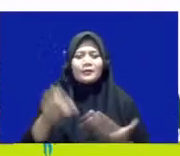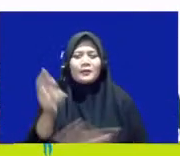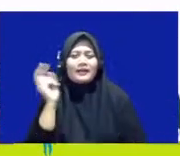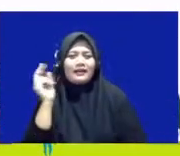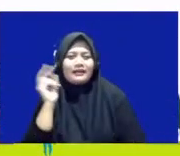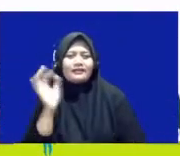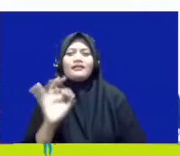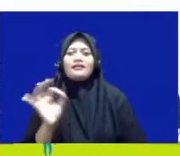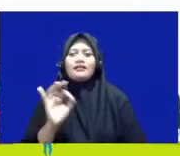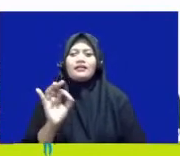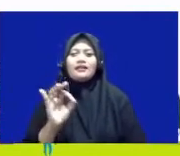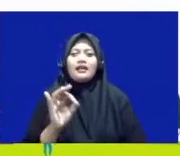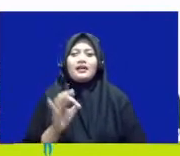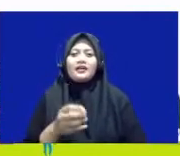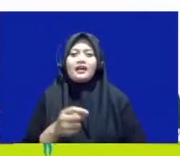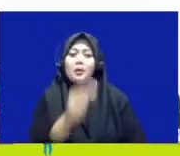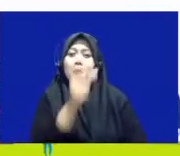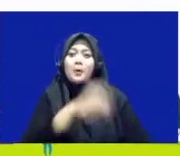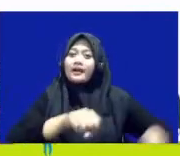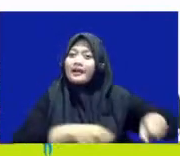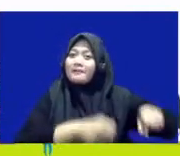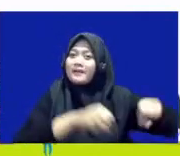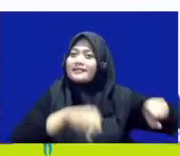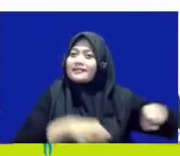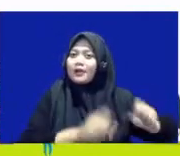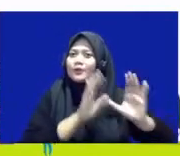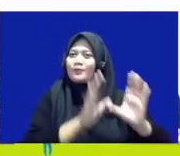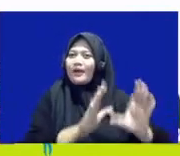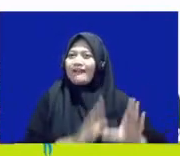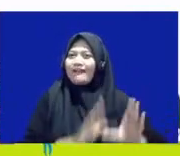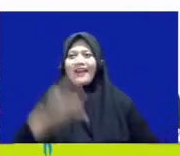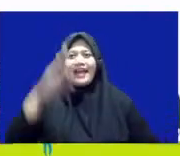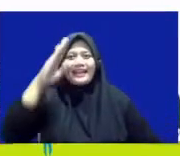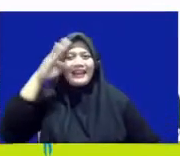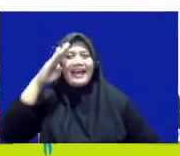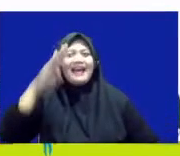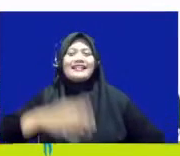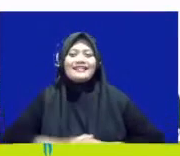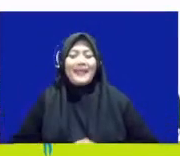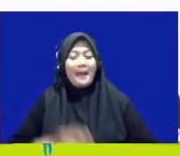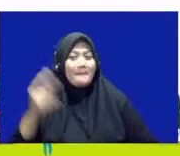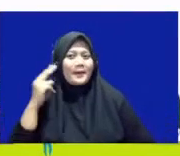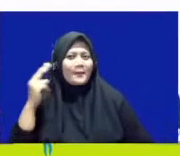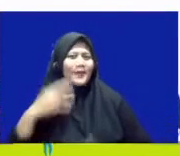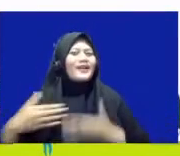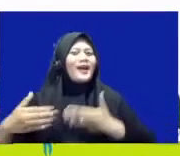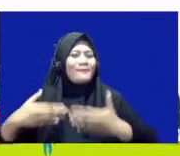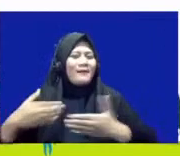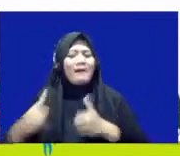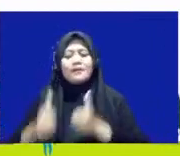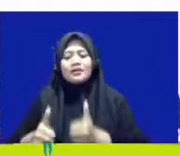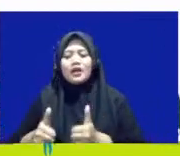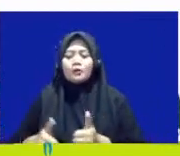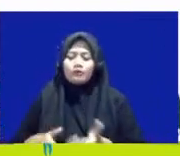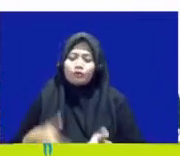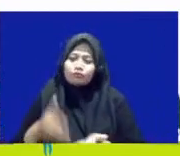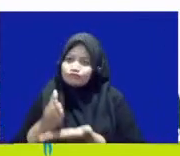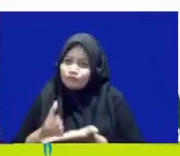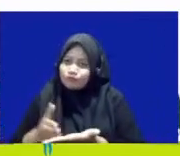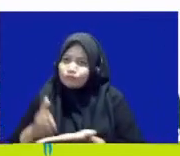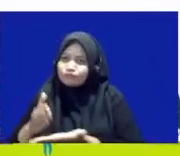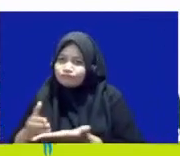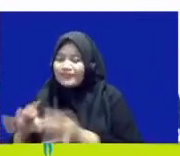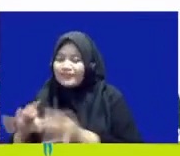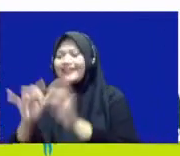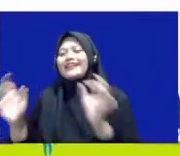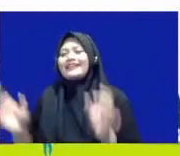di Tagana sekarang kebanyakan dari laki-laki. Perempuan nggak apa-apa, dia bisa bantu ngiris dan sebagainya semuanya. Nah itulah